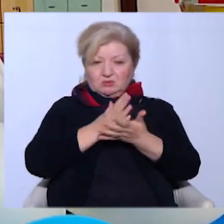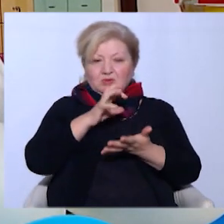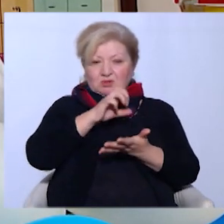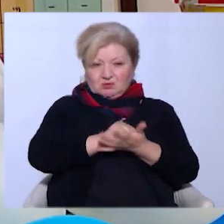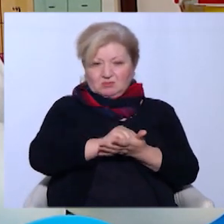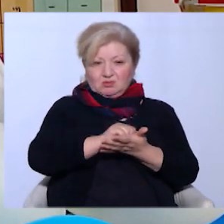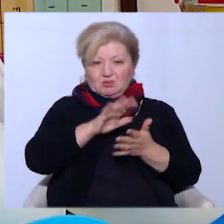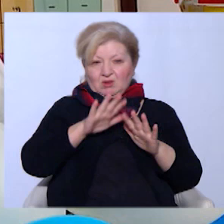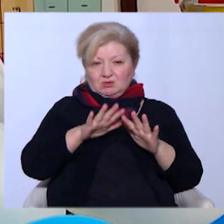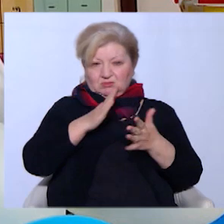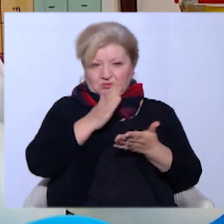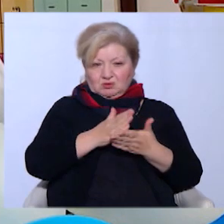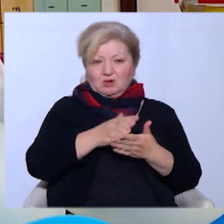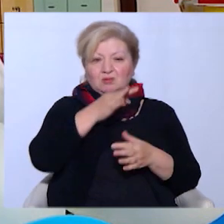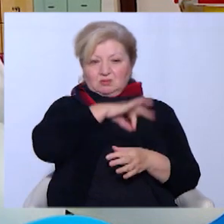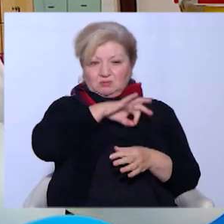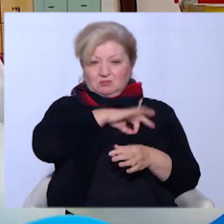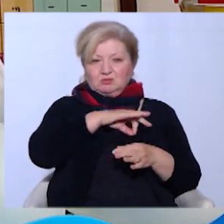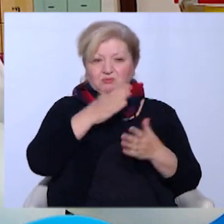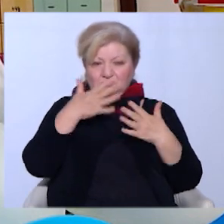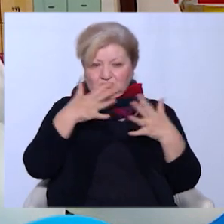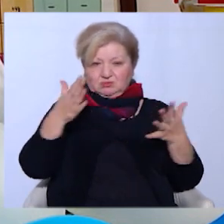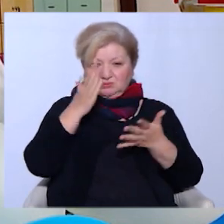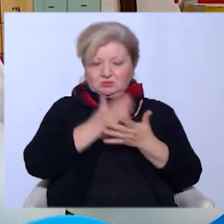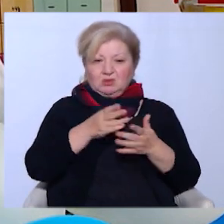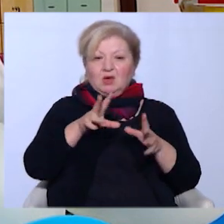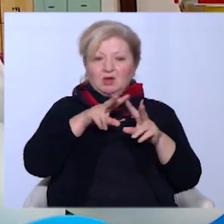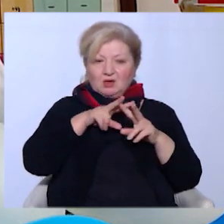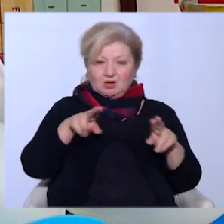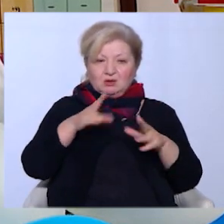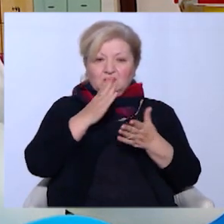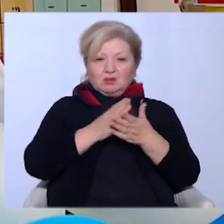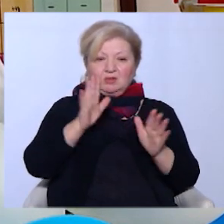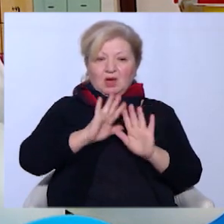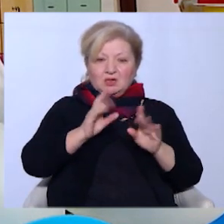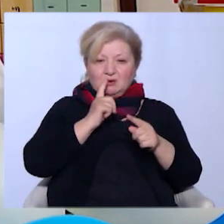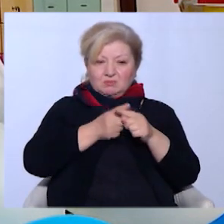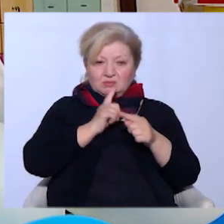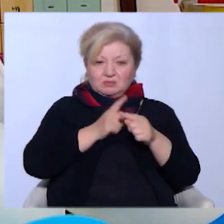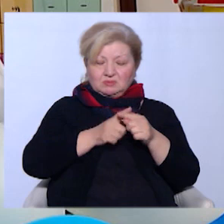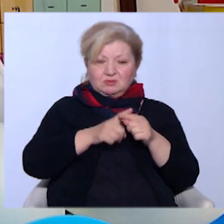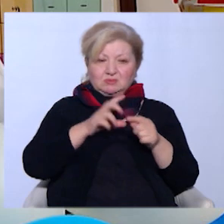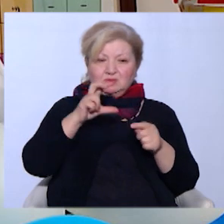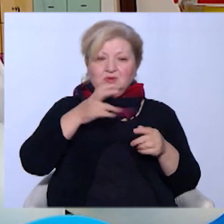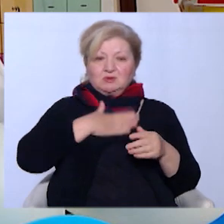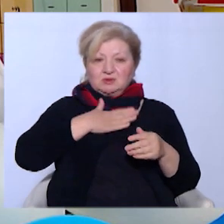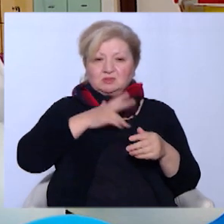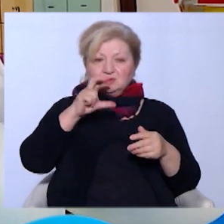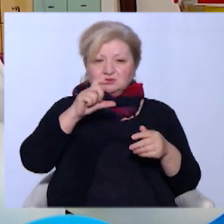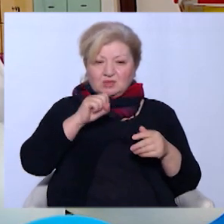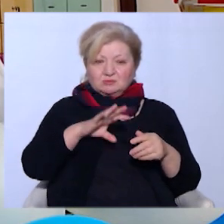და ასე შემდეგ და მათ ჩვენს ყოველდღიურ ყოფაცხოვრებაში გარკვეული წილი უკავია და დიდი გამოყენება აქვს.